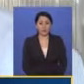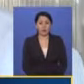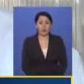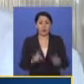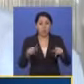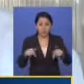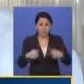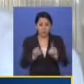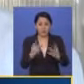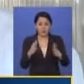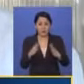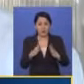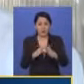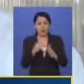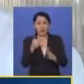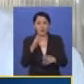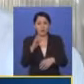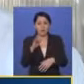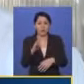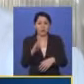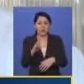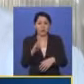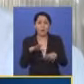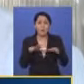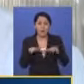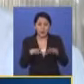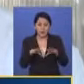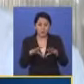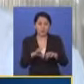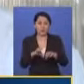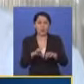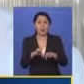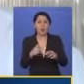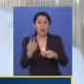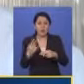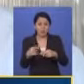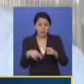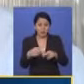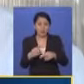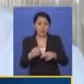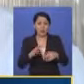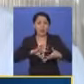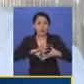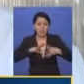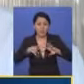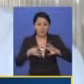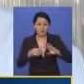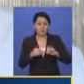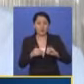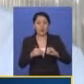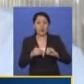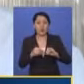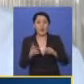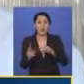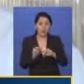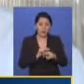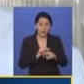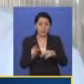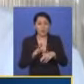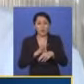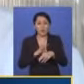Оңалту емне бізде физиопроцедуралар, массаж, емдік дене шықтыру мен гимнастика кіреді. Сондай-ақ көрсеткіштерге сәйкес симптоматикалық емдеу әдістері